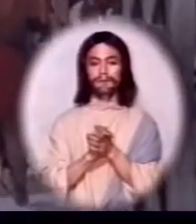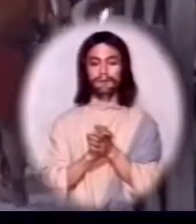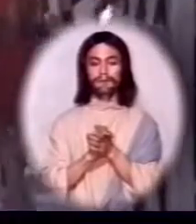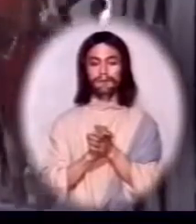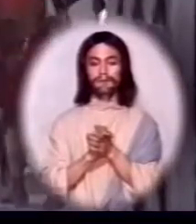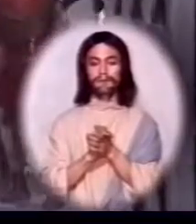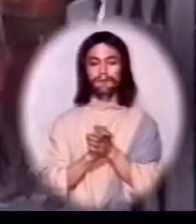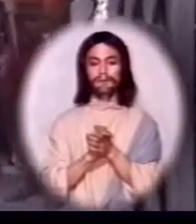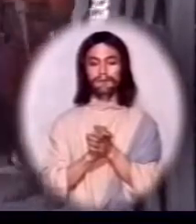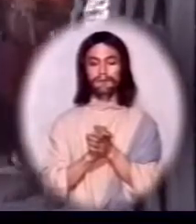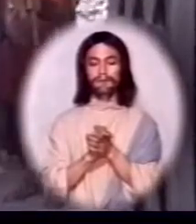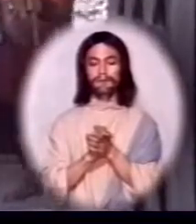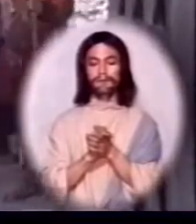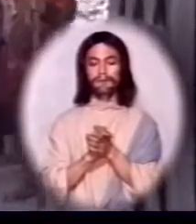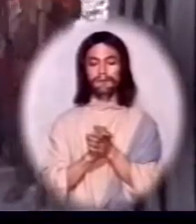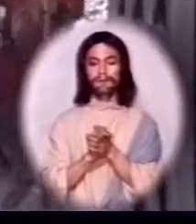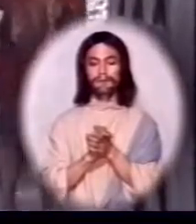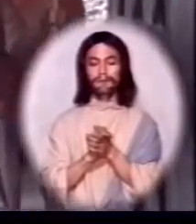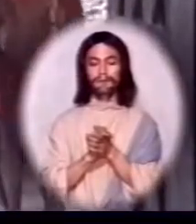가.